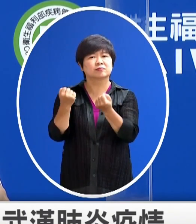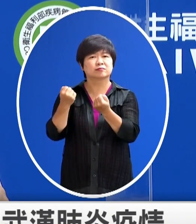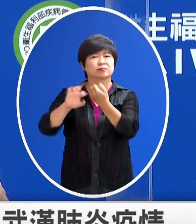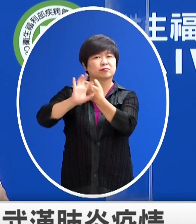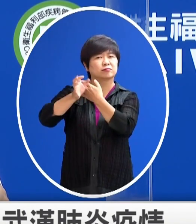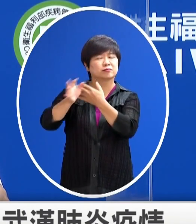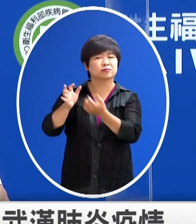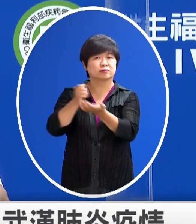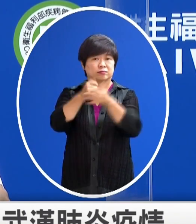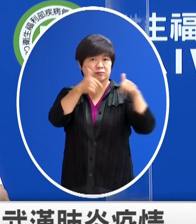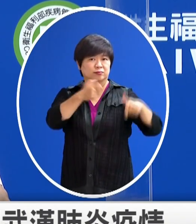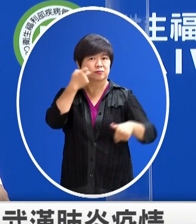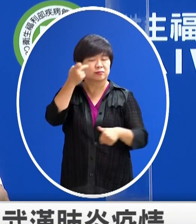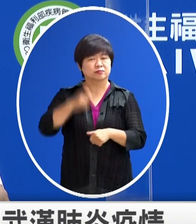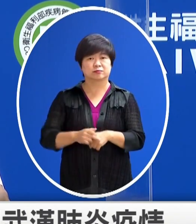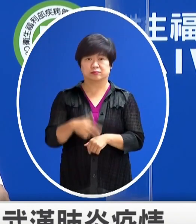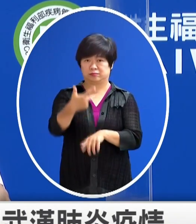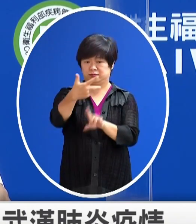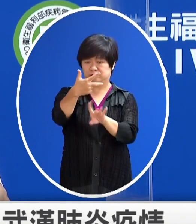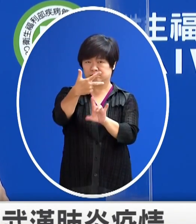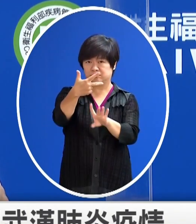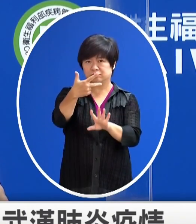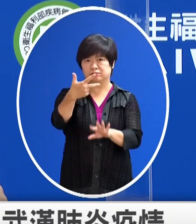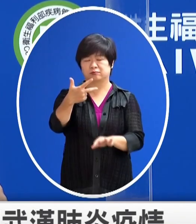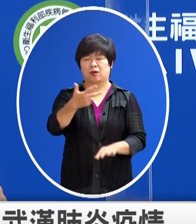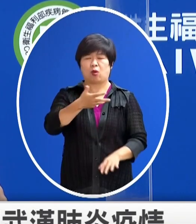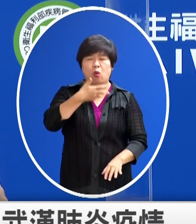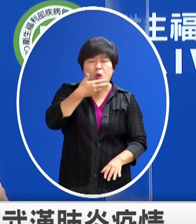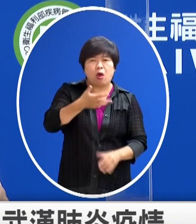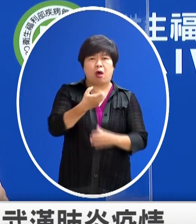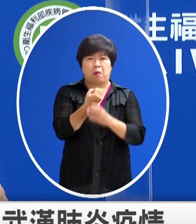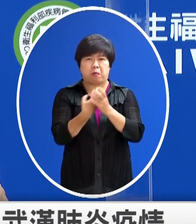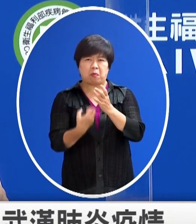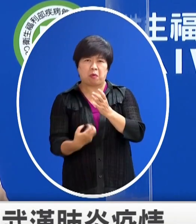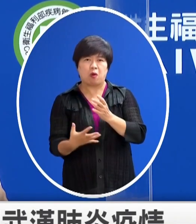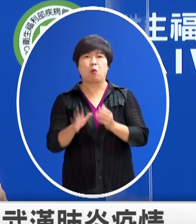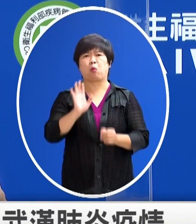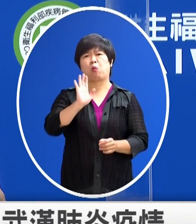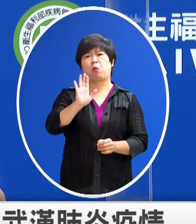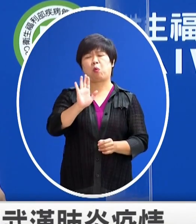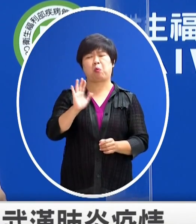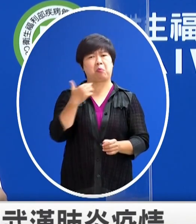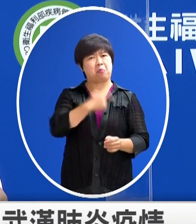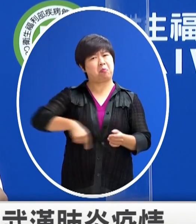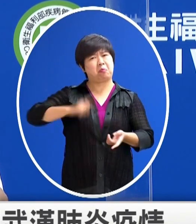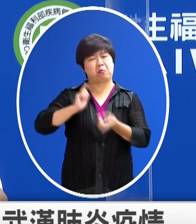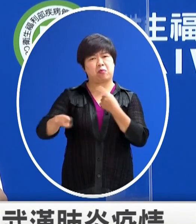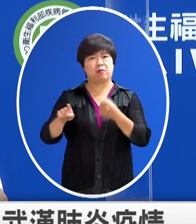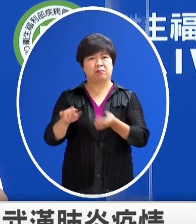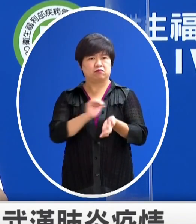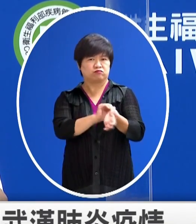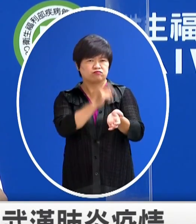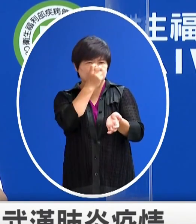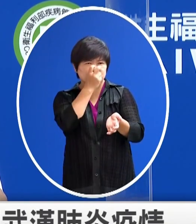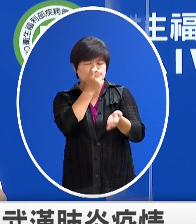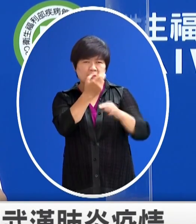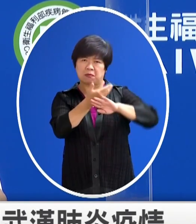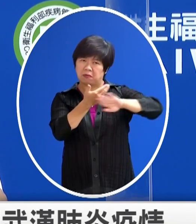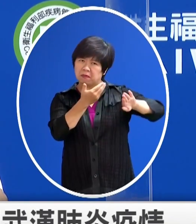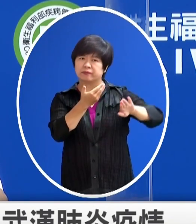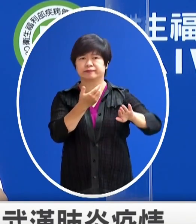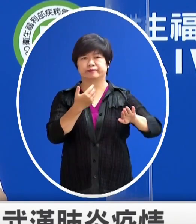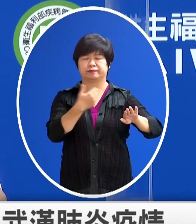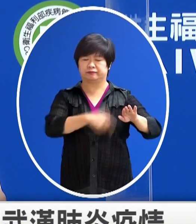时候就有7月15号出现一些相关呕吐腹泻的症状，然后那时候被诊断可能是其他的问